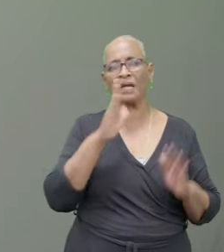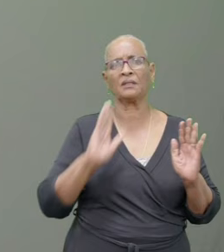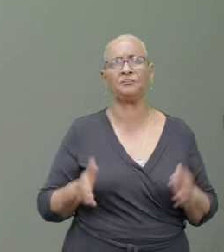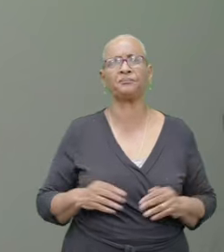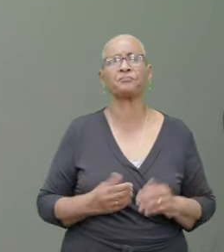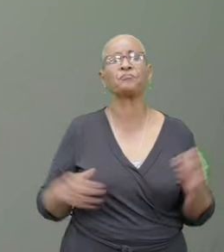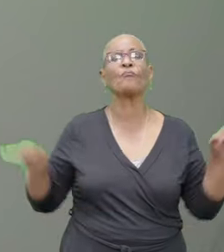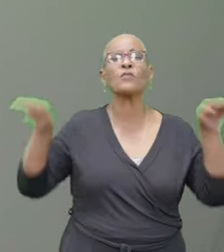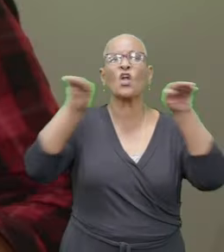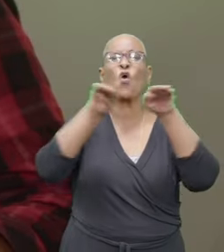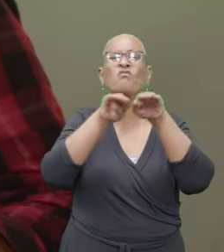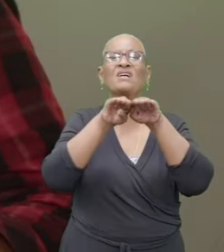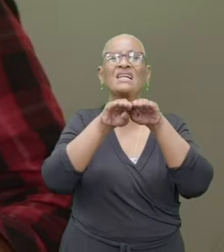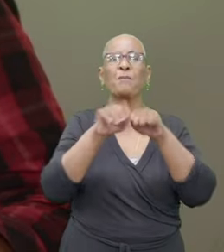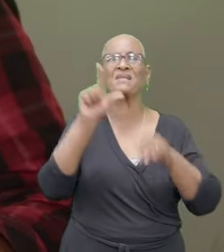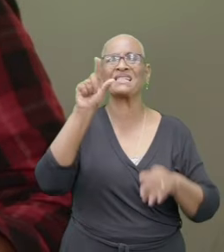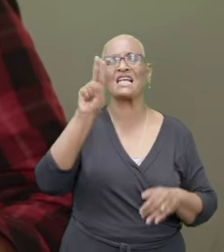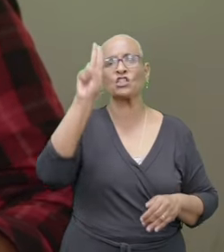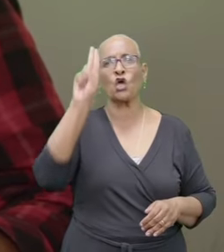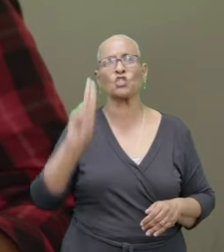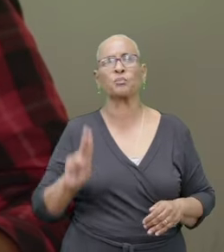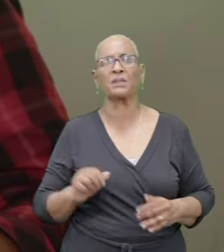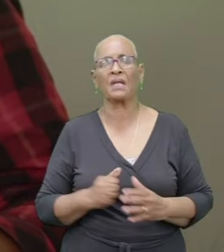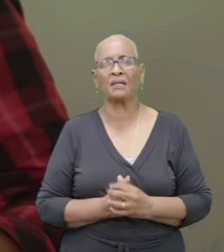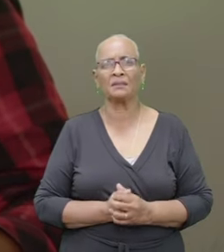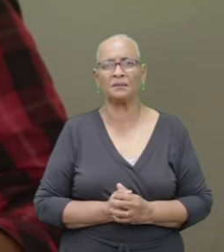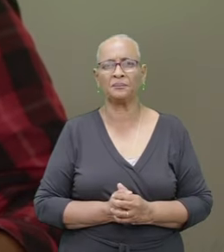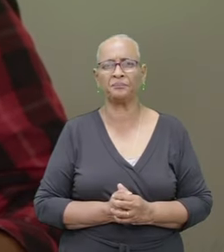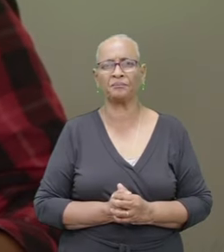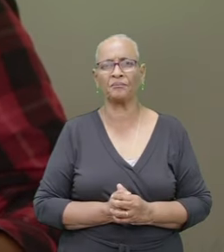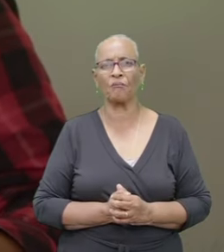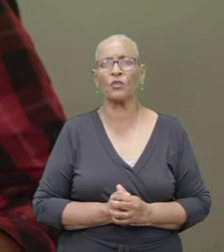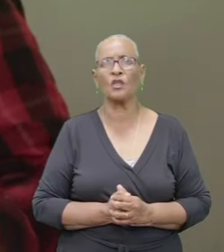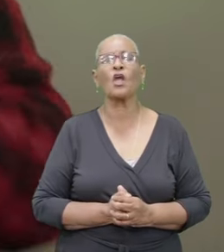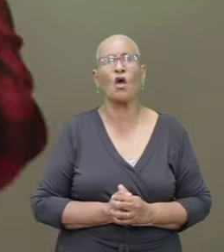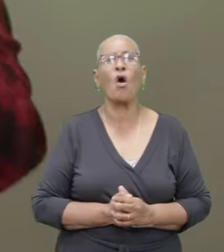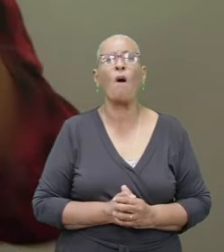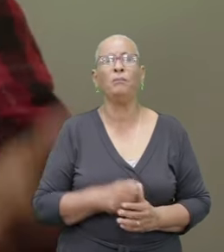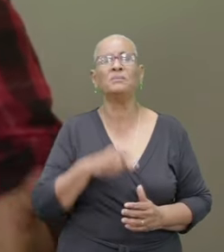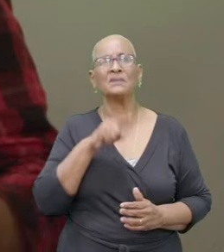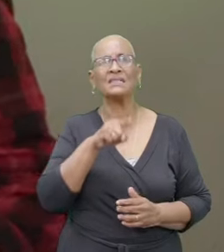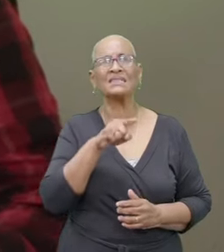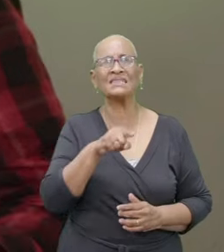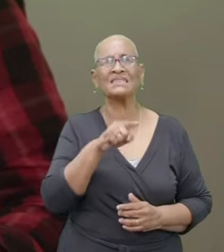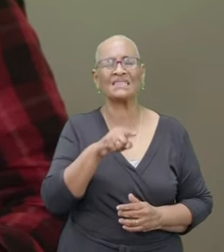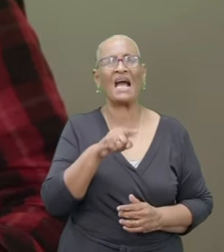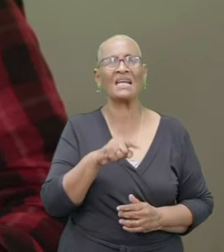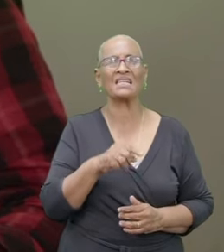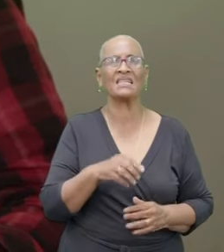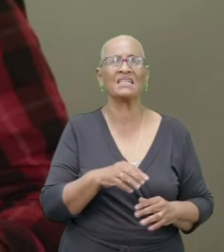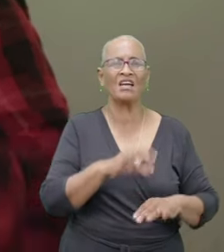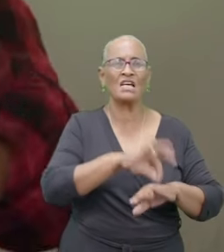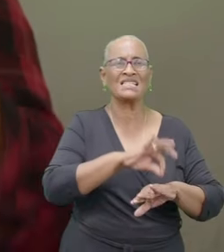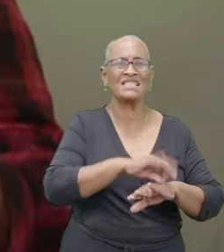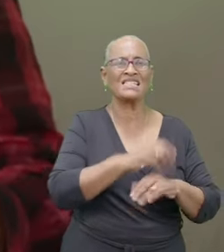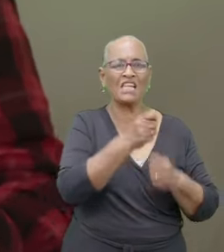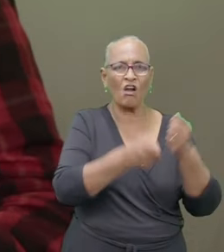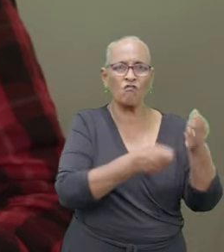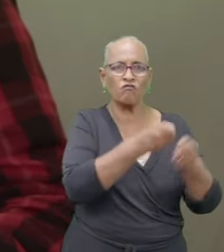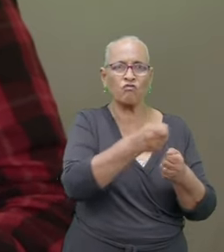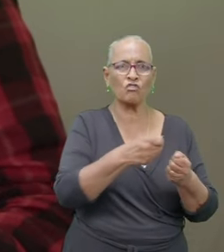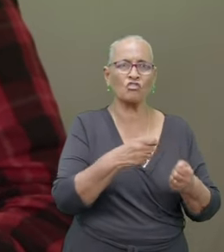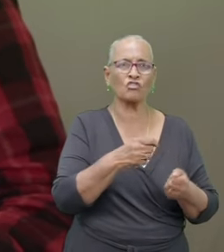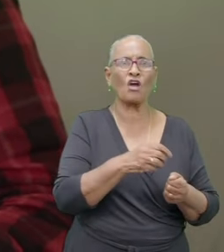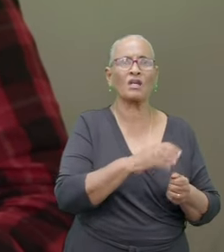is gekomen met het Slands Hospitaal om gekwalificeerd kader naar AZP te komen te